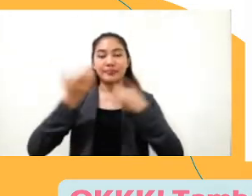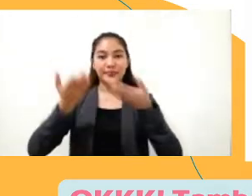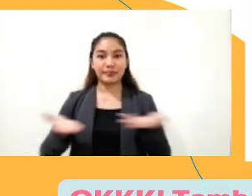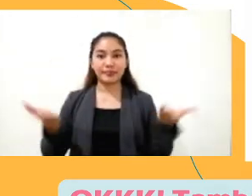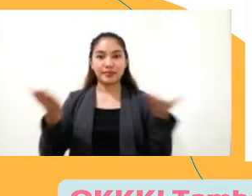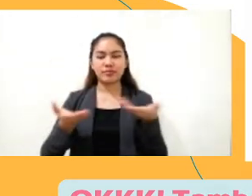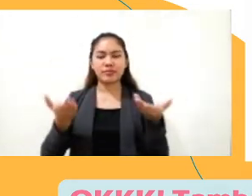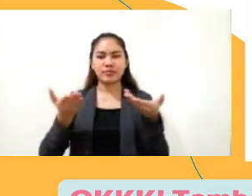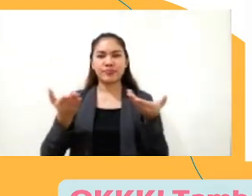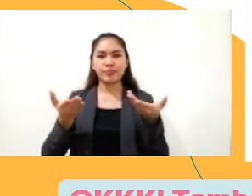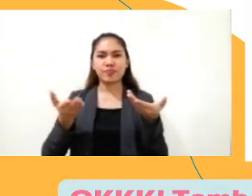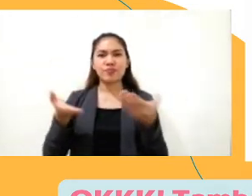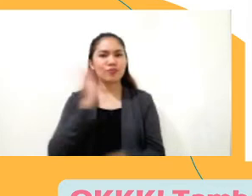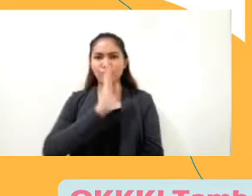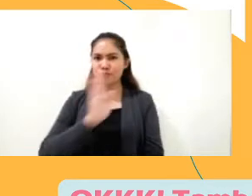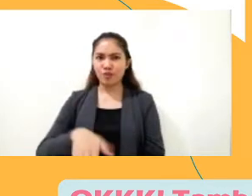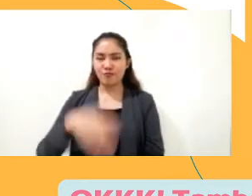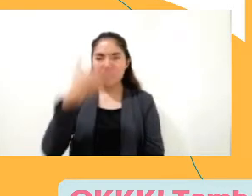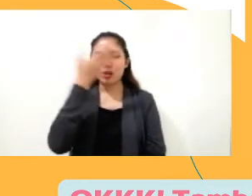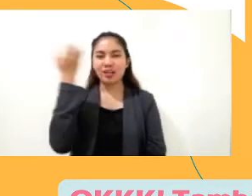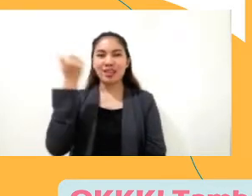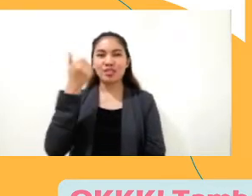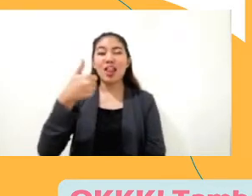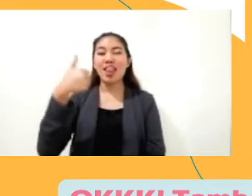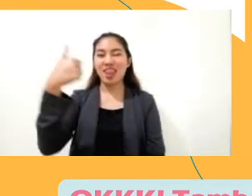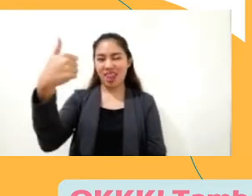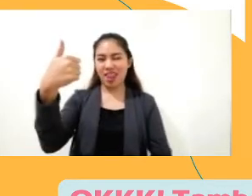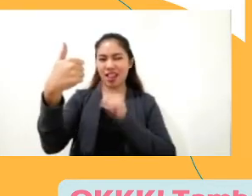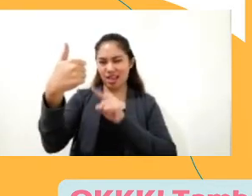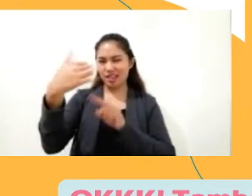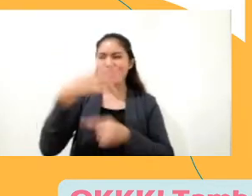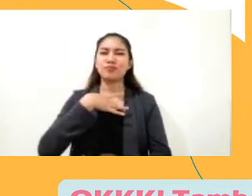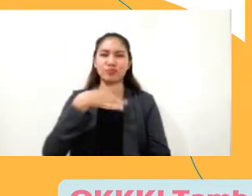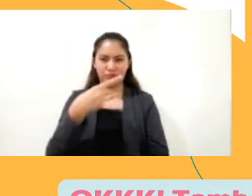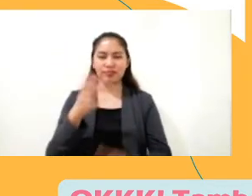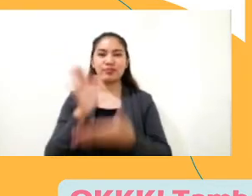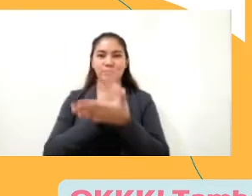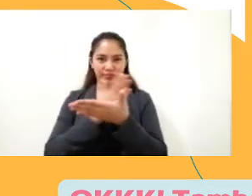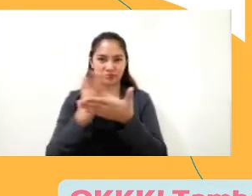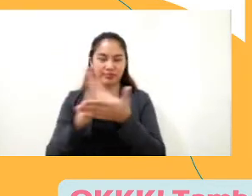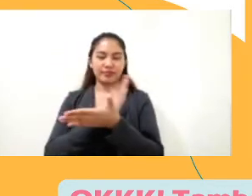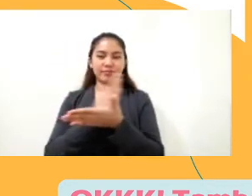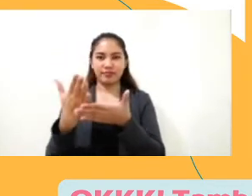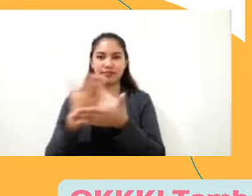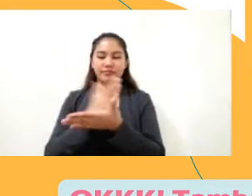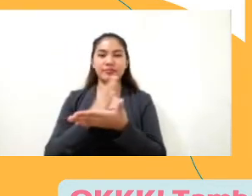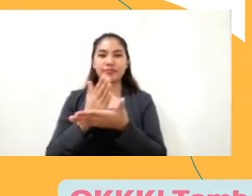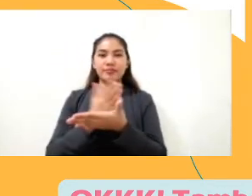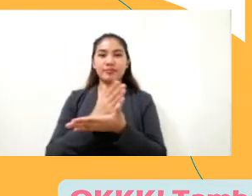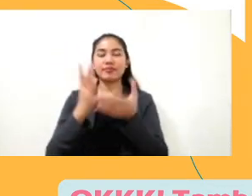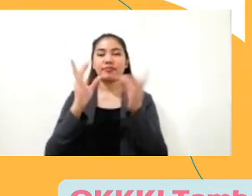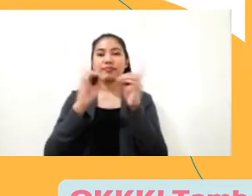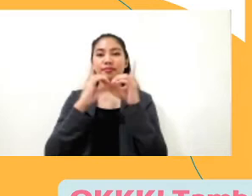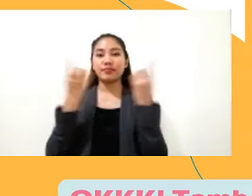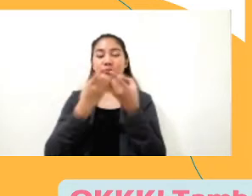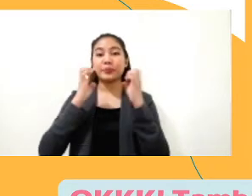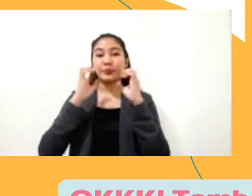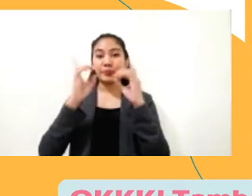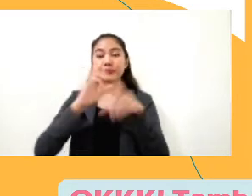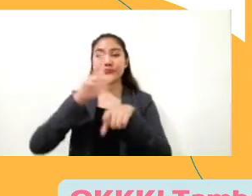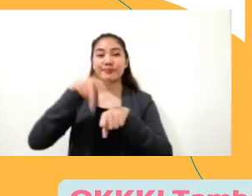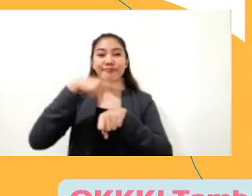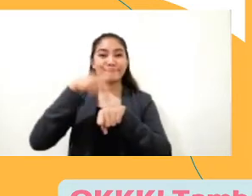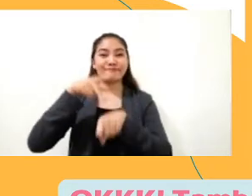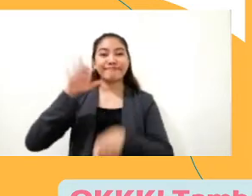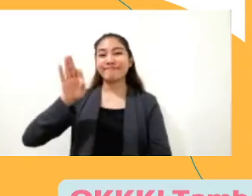natin kakalimutan, i-like po natin at i-share ang Facebook page ng DepEd Philippines. Kasama din po natin